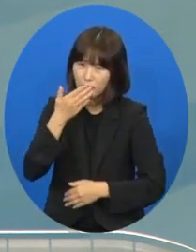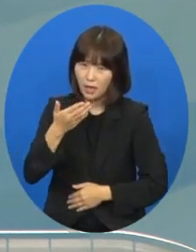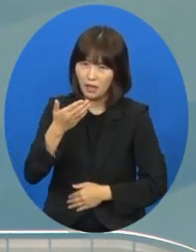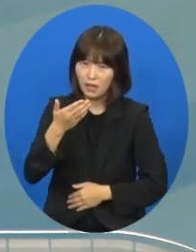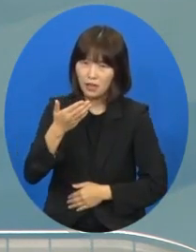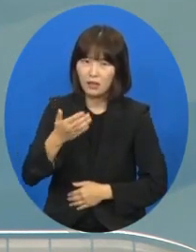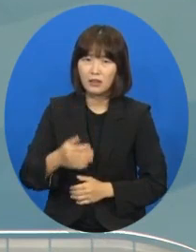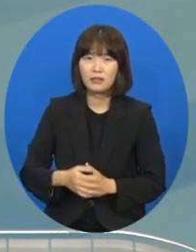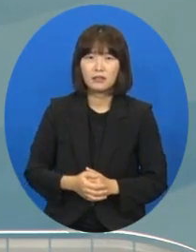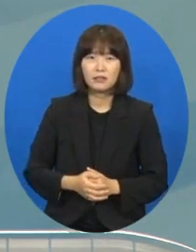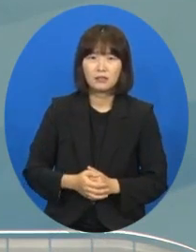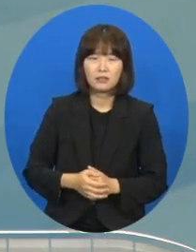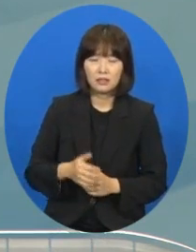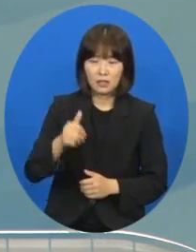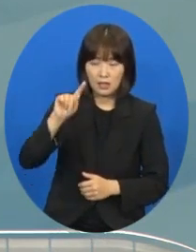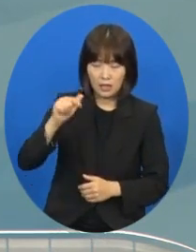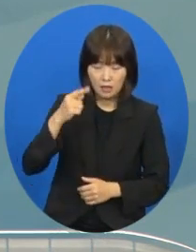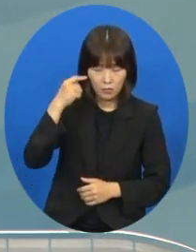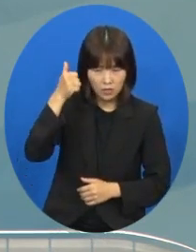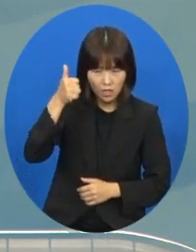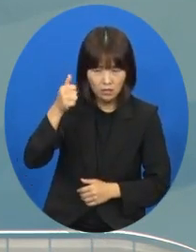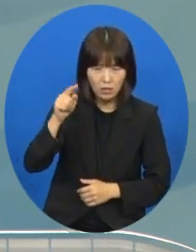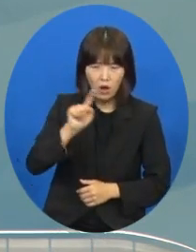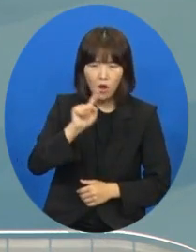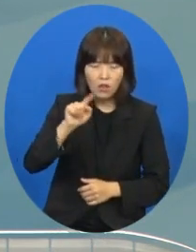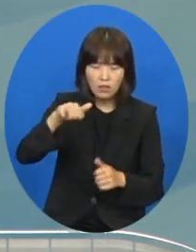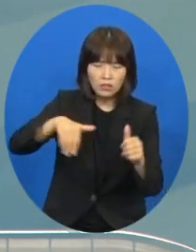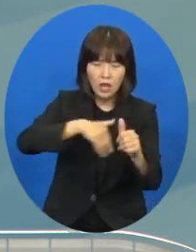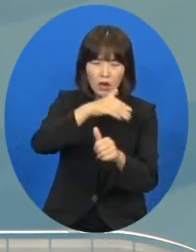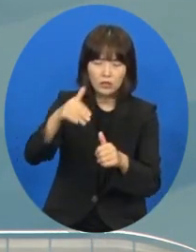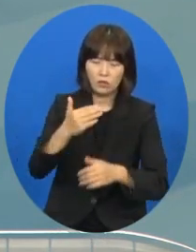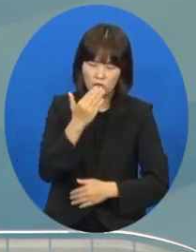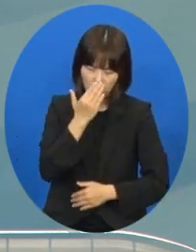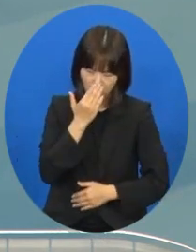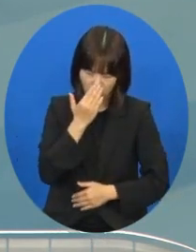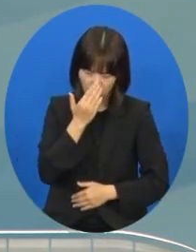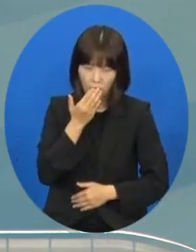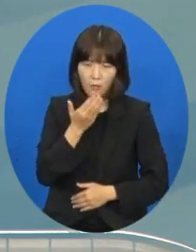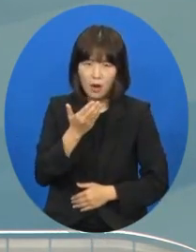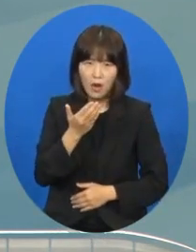그는 어떤 상황에서도 겸손할 수 있었어요. 자기의 실패가